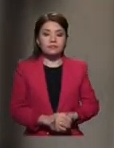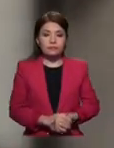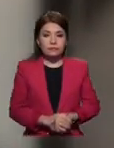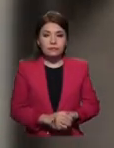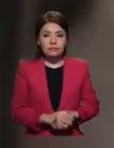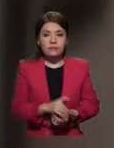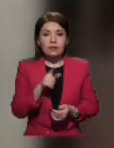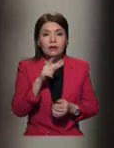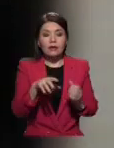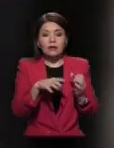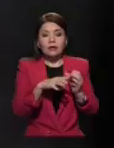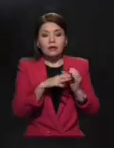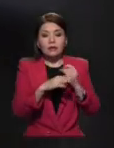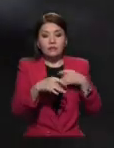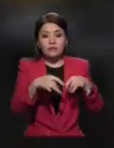Автокөлікке